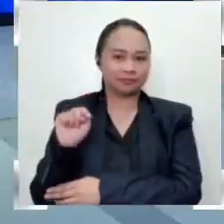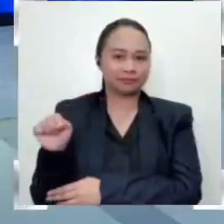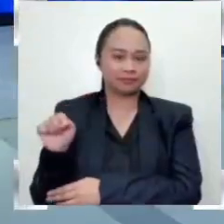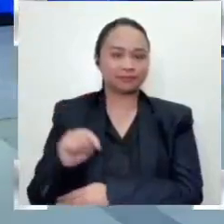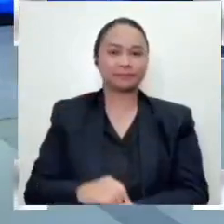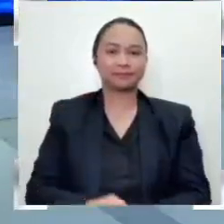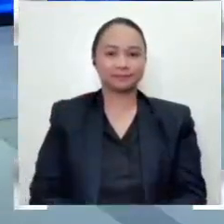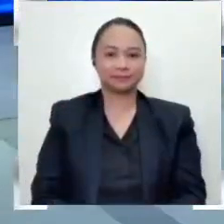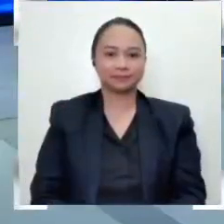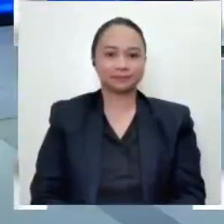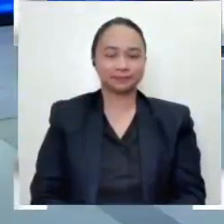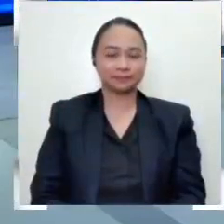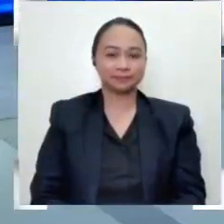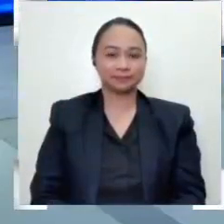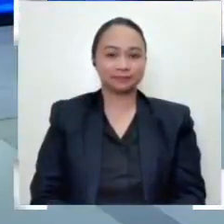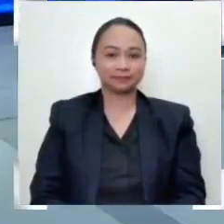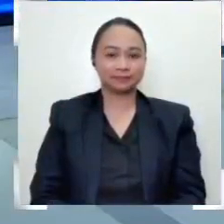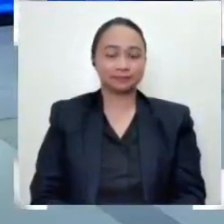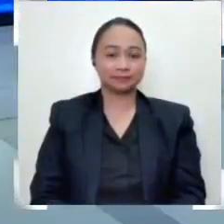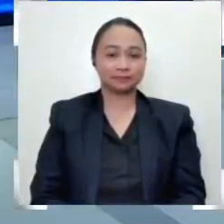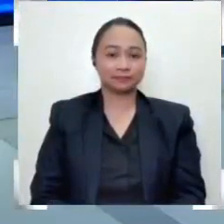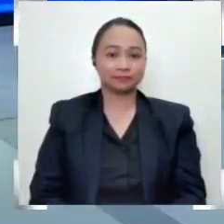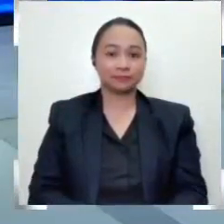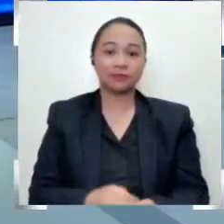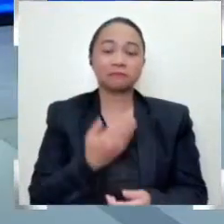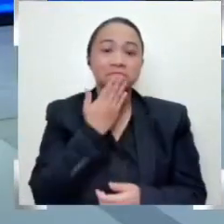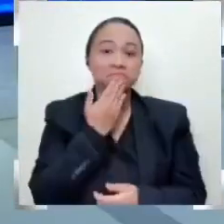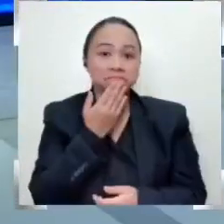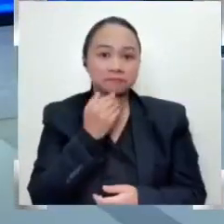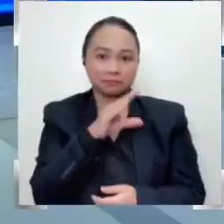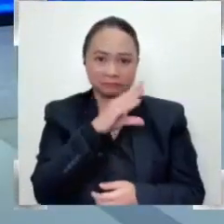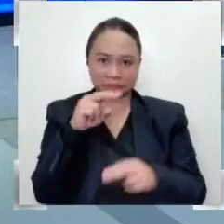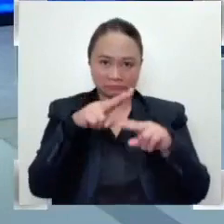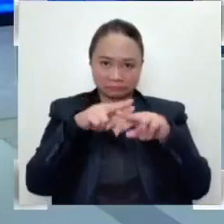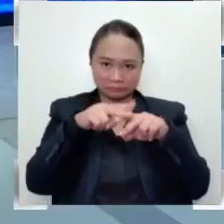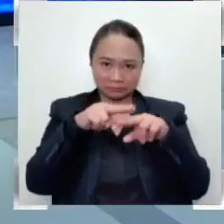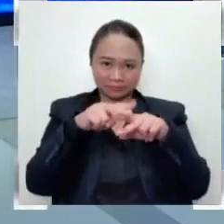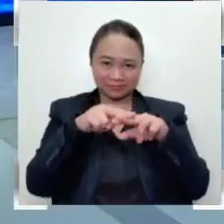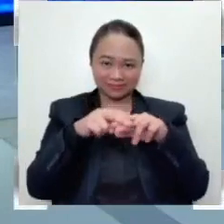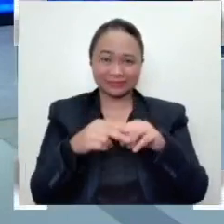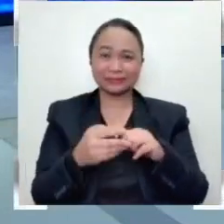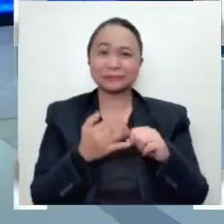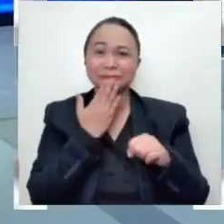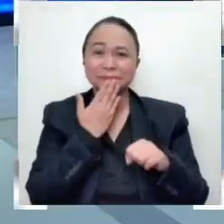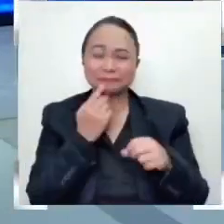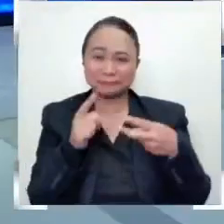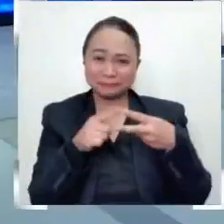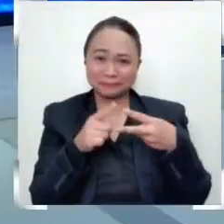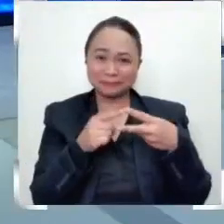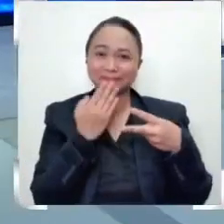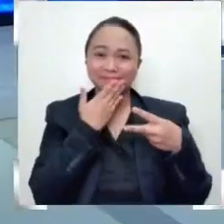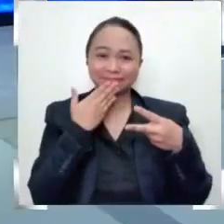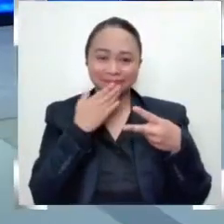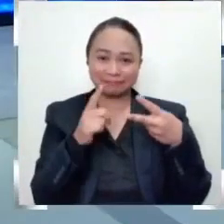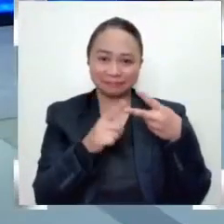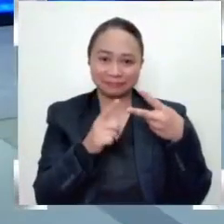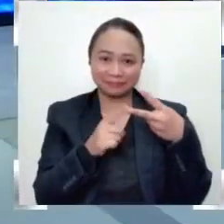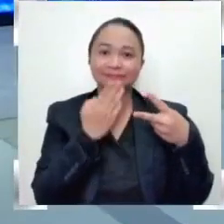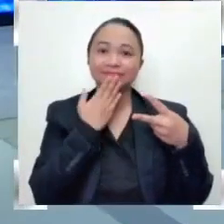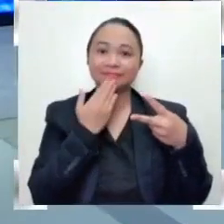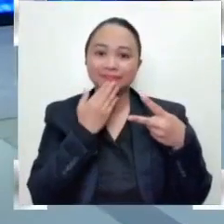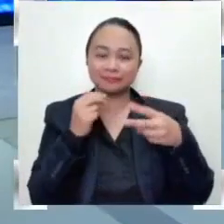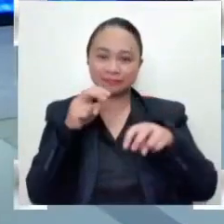Bukod sa asukal at asin, nagkukulang na rin ang supply ng kamote, kaya tumaas na ang presyo nito. Ang paliwanag dyan ng Department of Agriculture